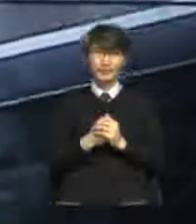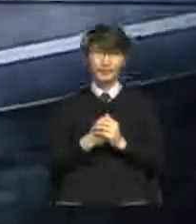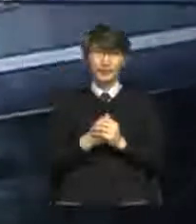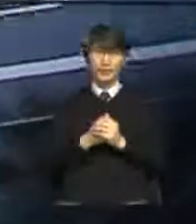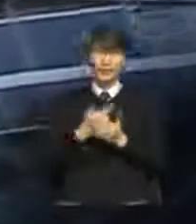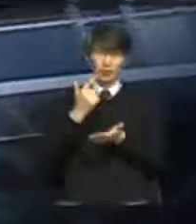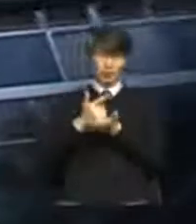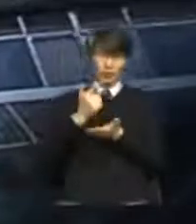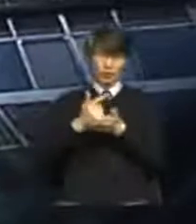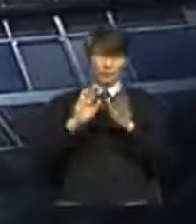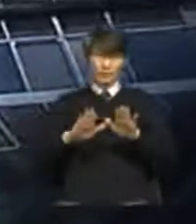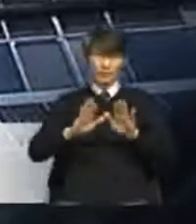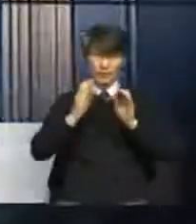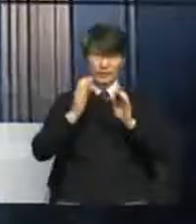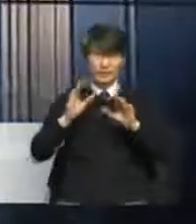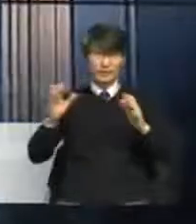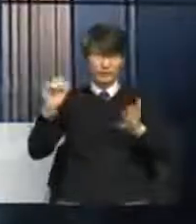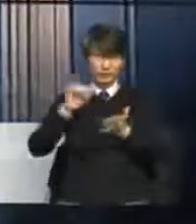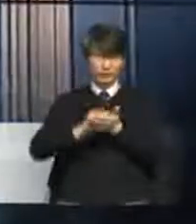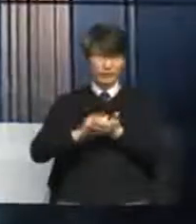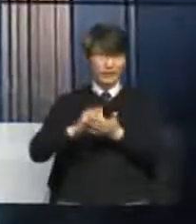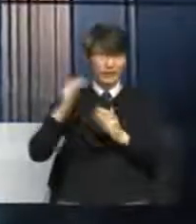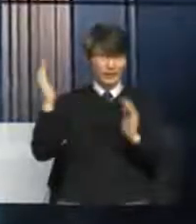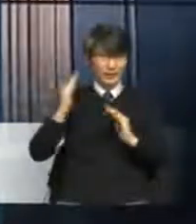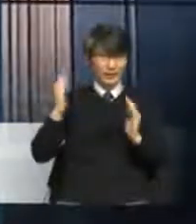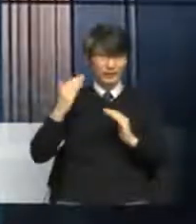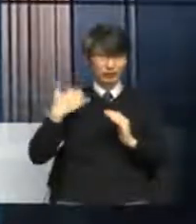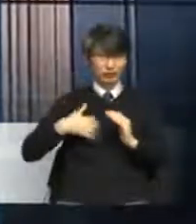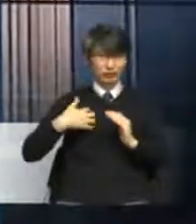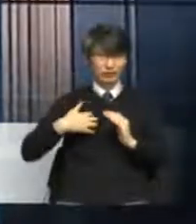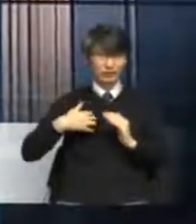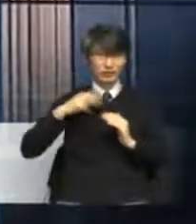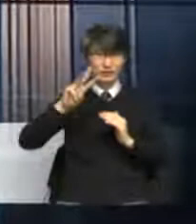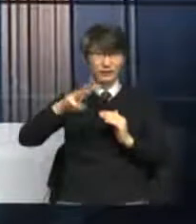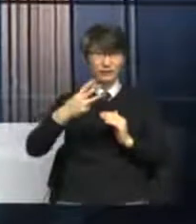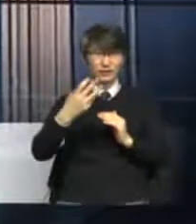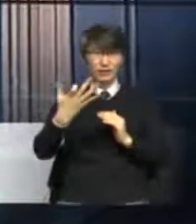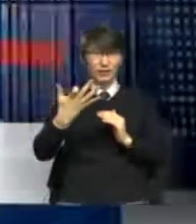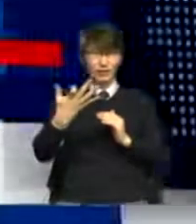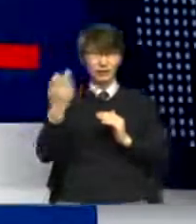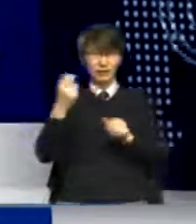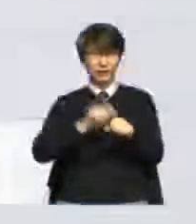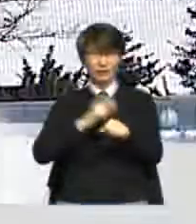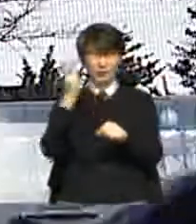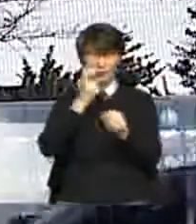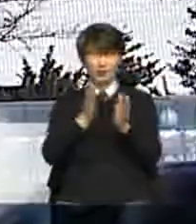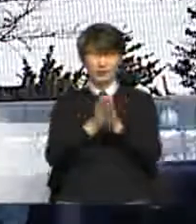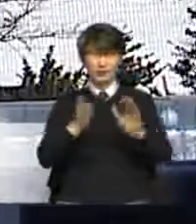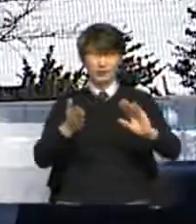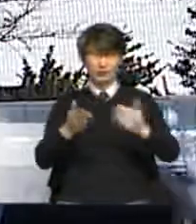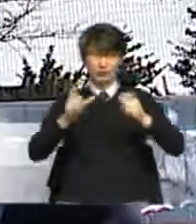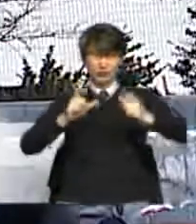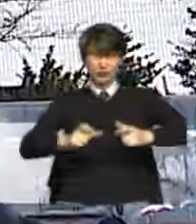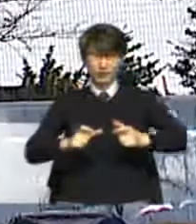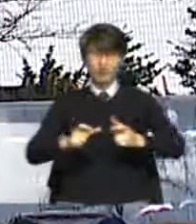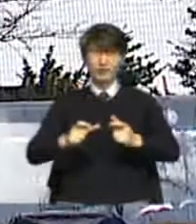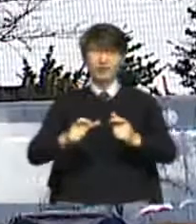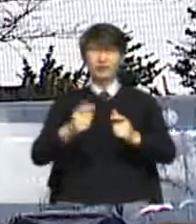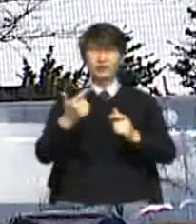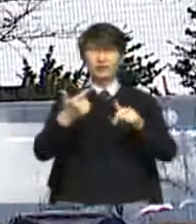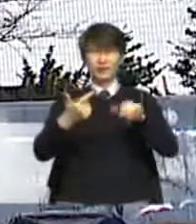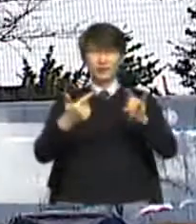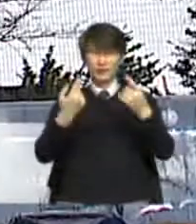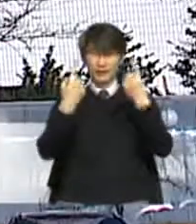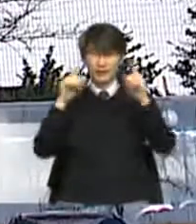노원구가 이달 말 입국 예정인 중국 유학생 300 19명 에 대한 특별 관리에 들어갑니다 구는 지역 내 6개